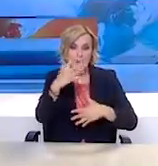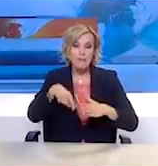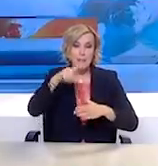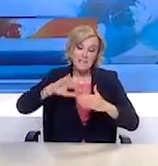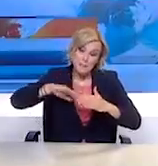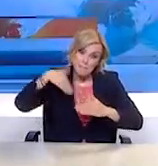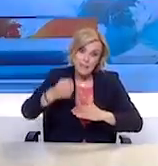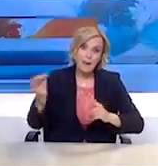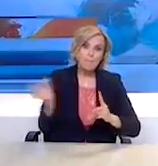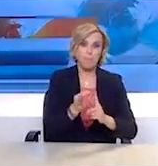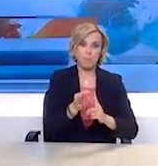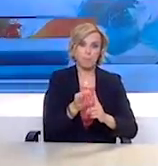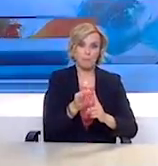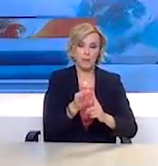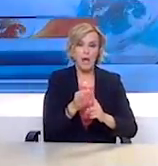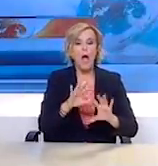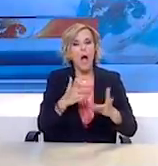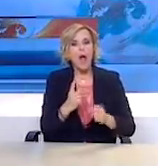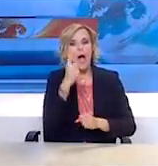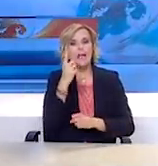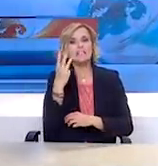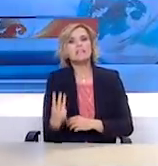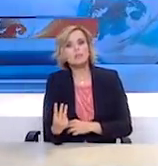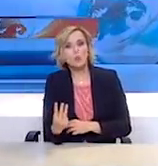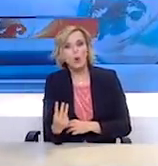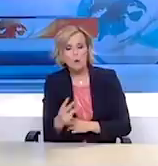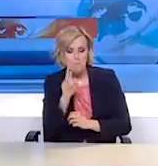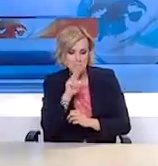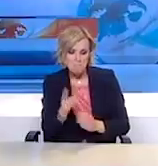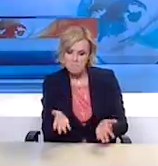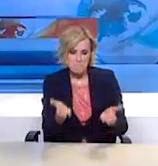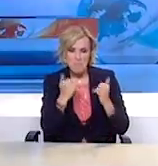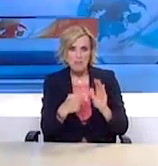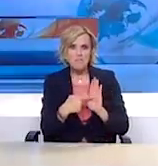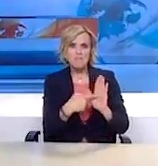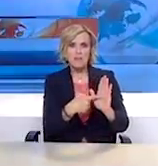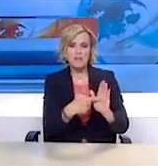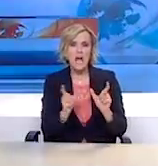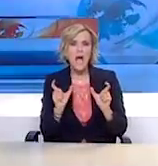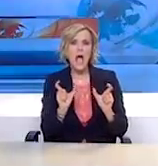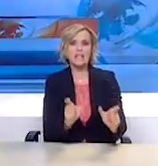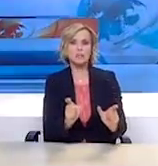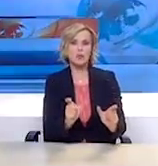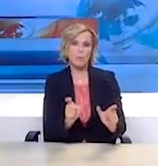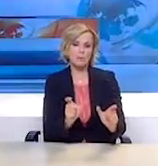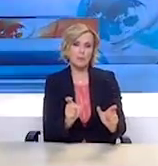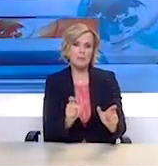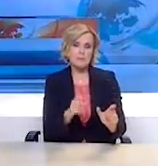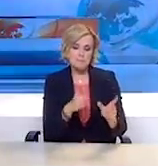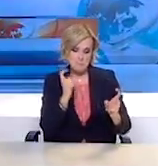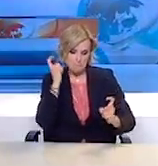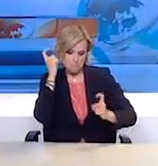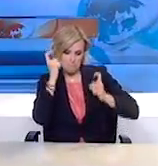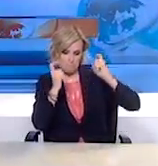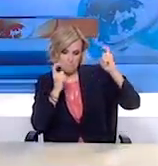Όμως περίπου το 1/3 των ασθενών δεν εμφάνισε απόκριση αντισωμάτων ανοσοσφαιρίνης G, κάτι που σημαίνει ότι μπορεί να μην